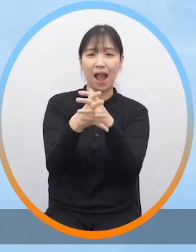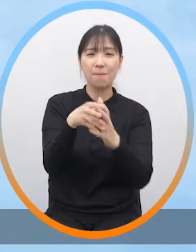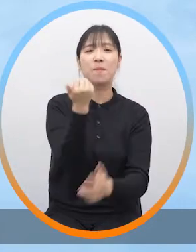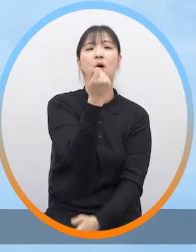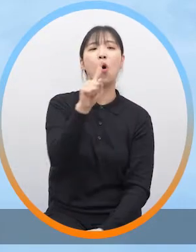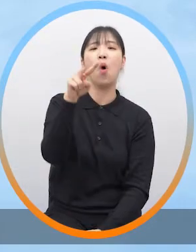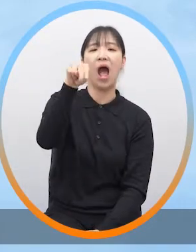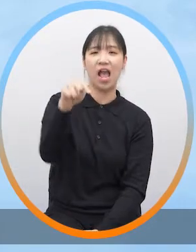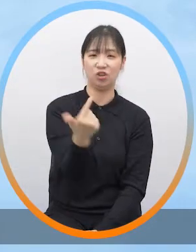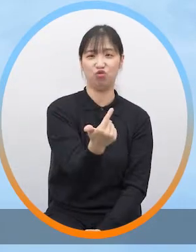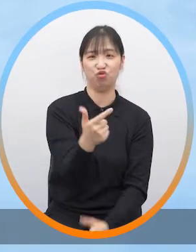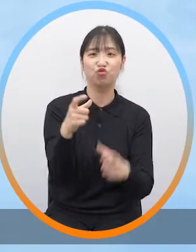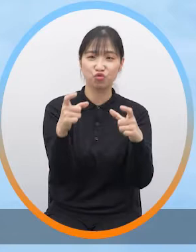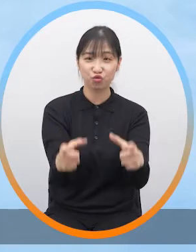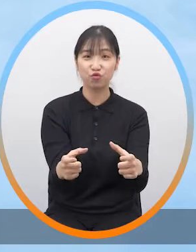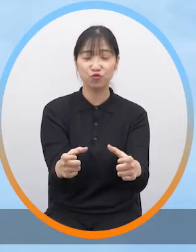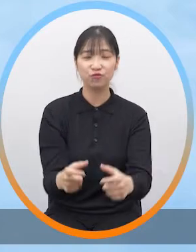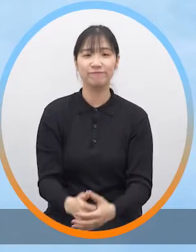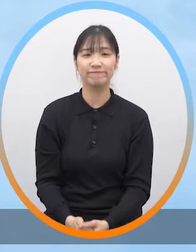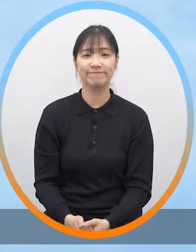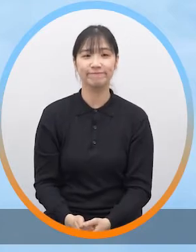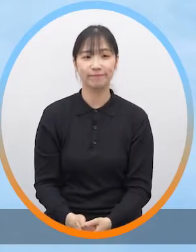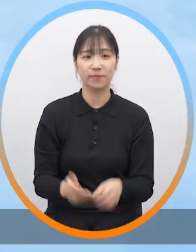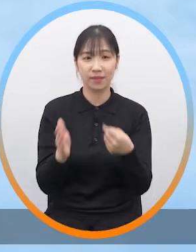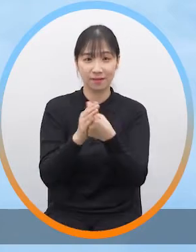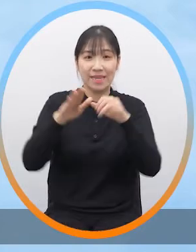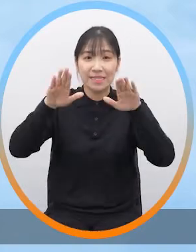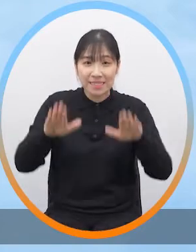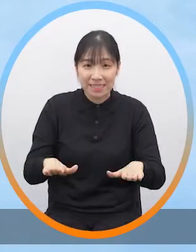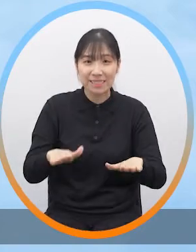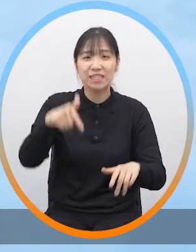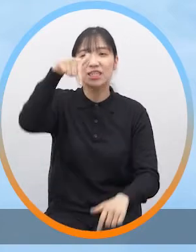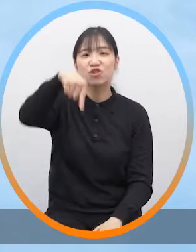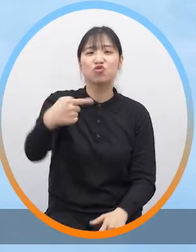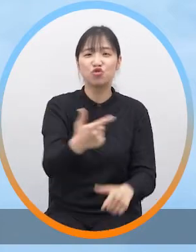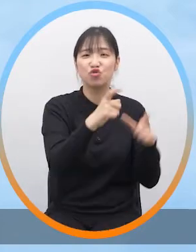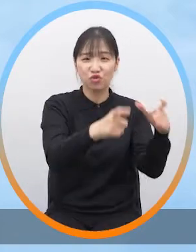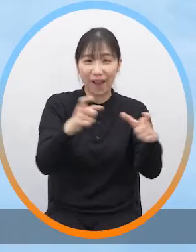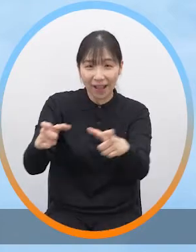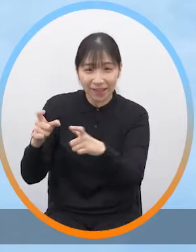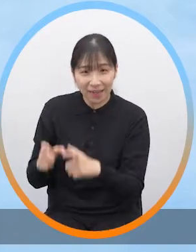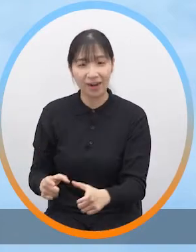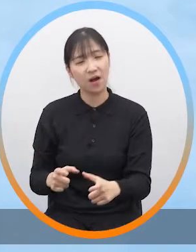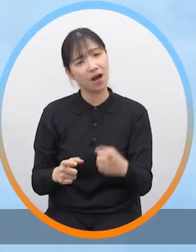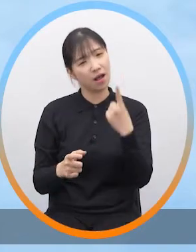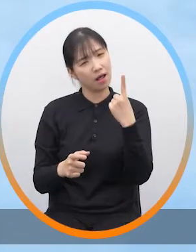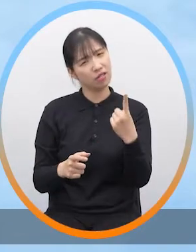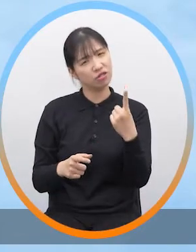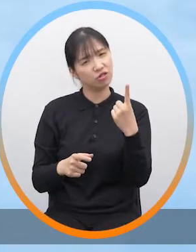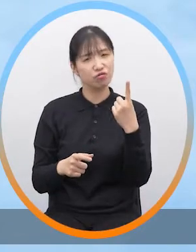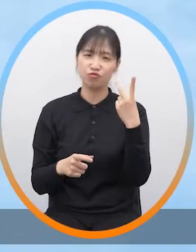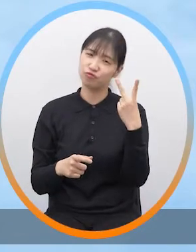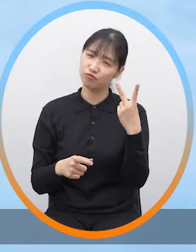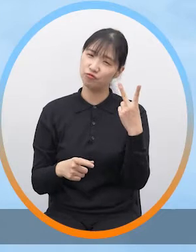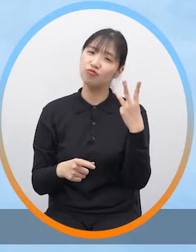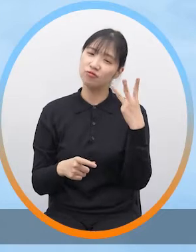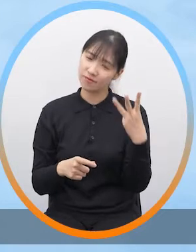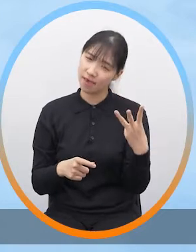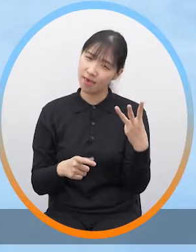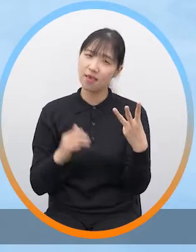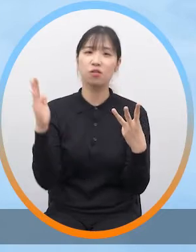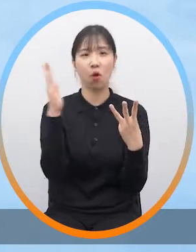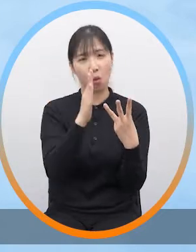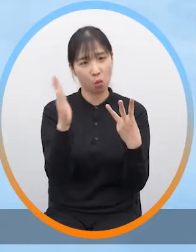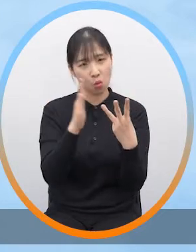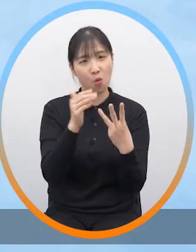지금의 하나의 화순군이 되어 있습니다. 그러니까 지금의 군 단위로는 한 2개에서